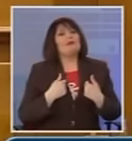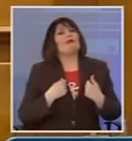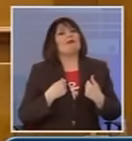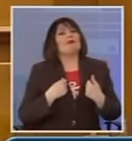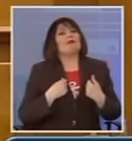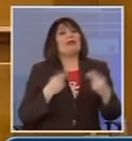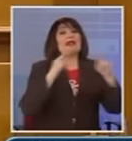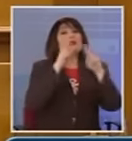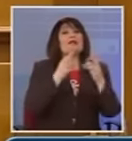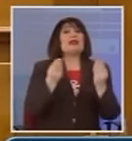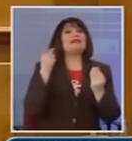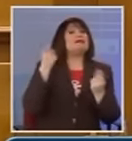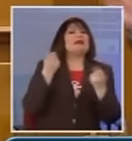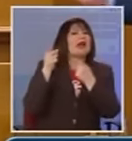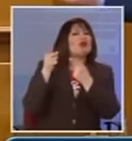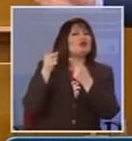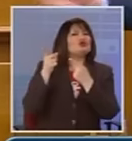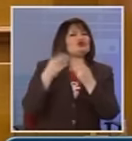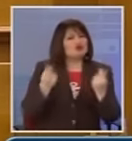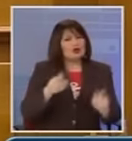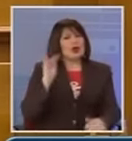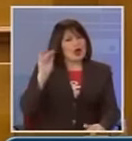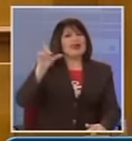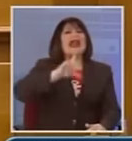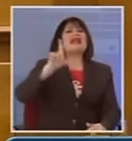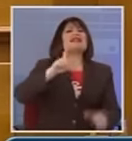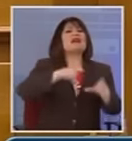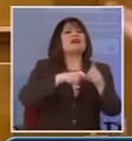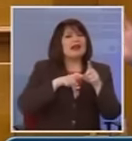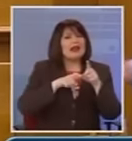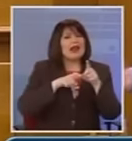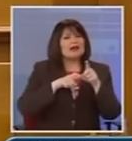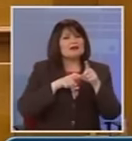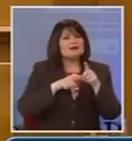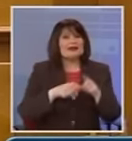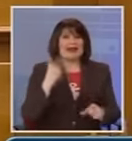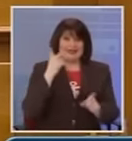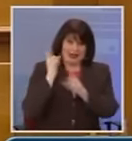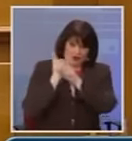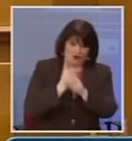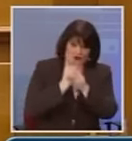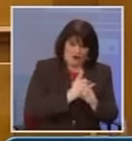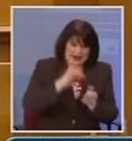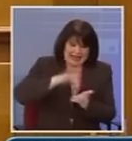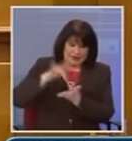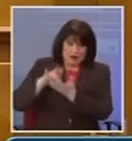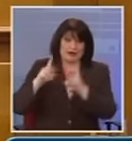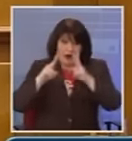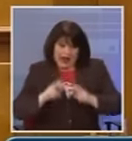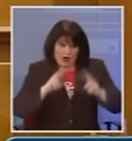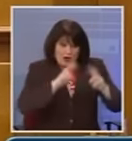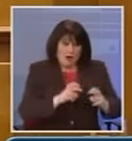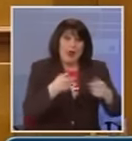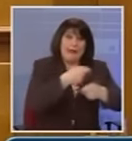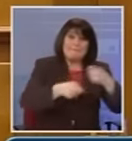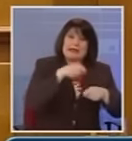καλύτερες διεθνείς πρακτικές. Ρωτήστε τη Λαζάρ. 2 εξειδικευμένα ελεγκτικά κέντρα. 1 για επιχειρήσεις